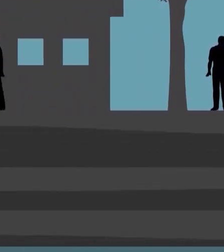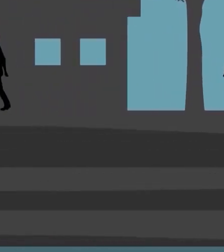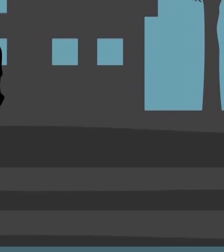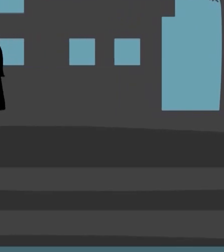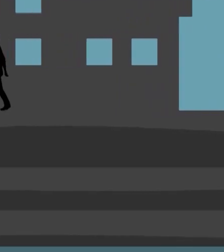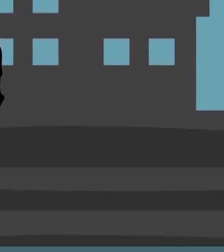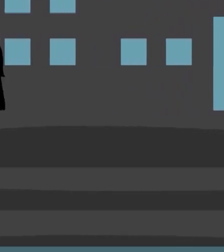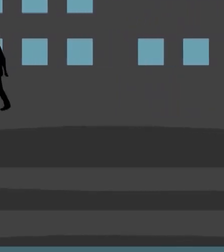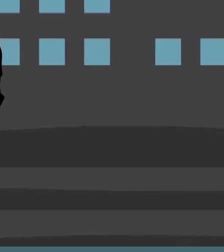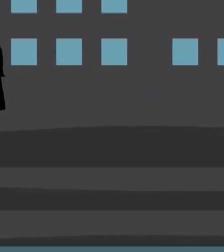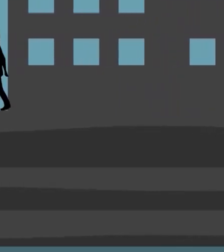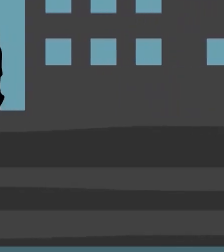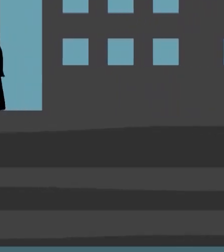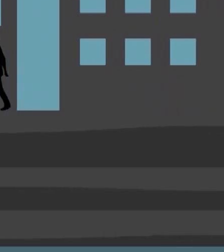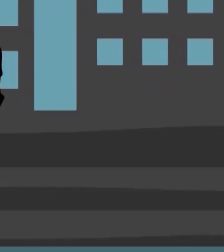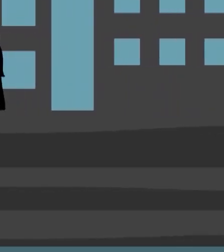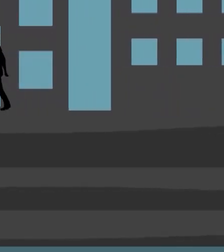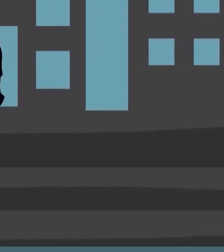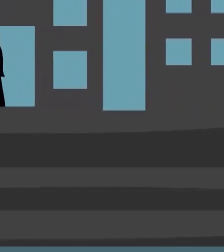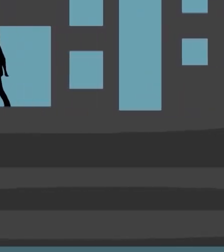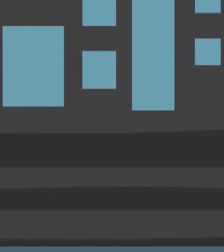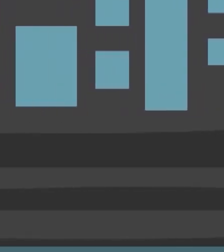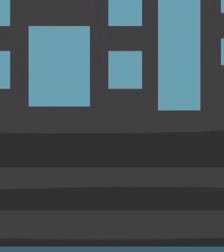I can be what I want to be.